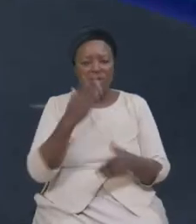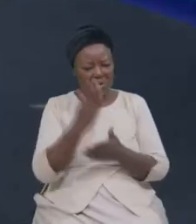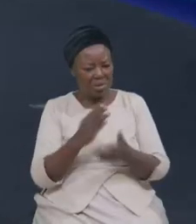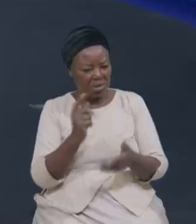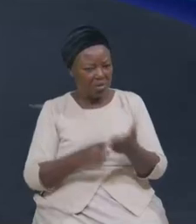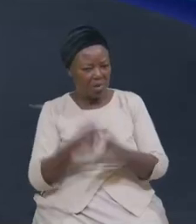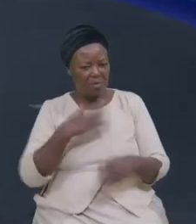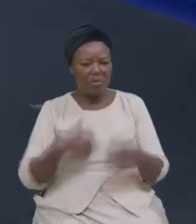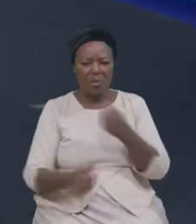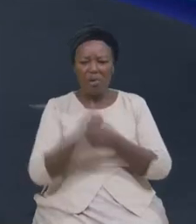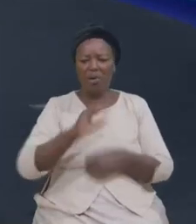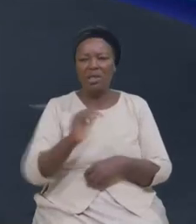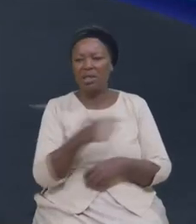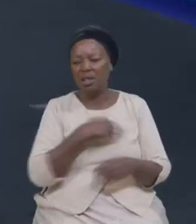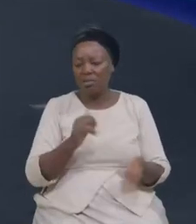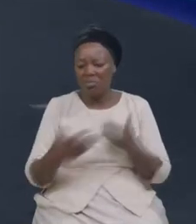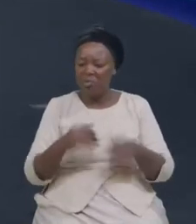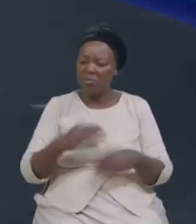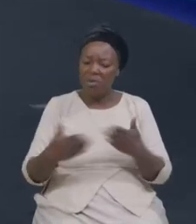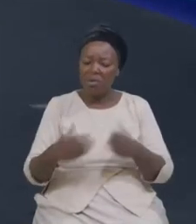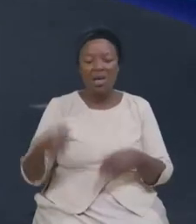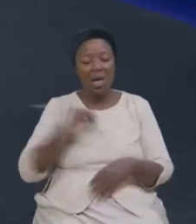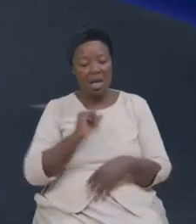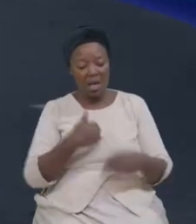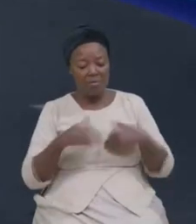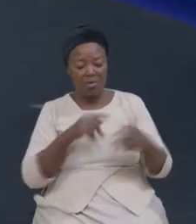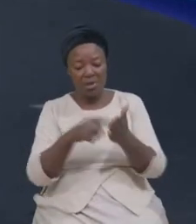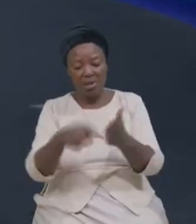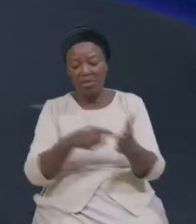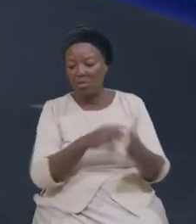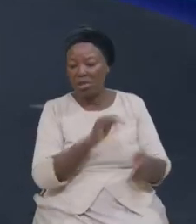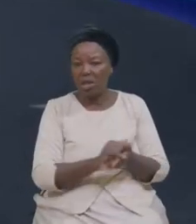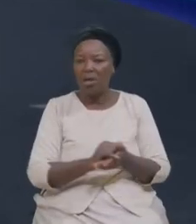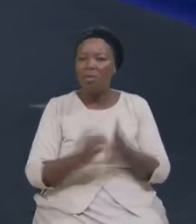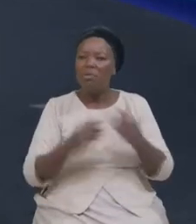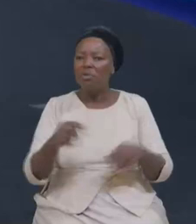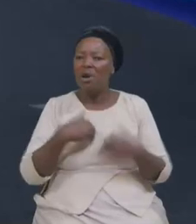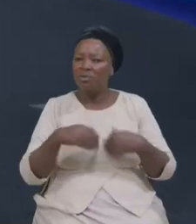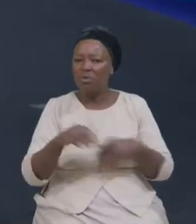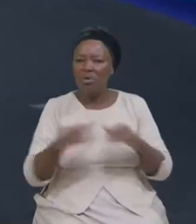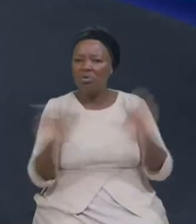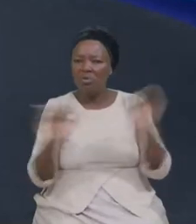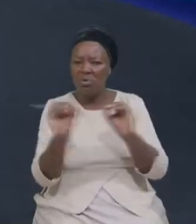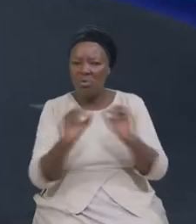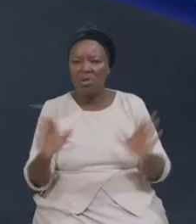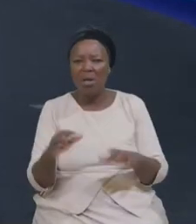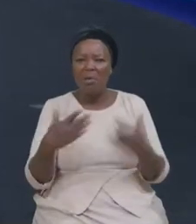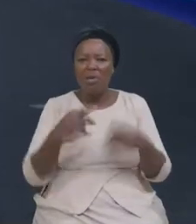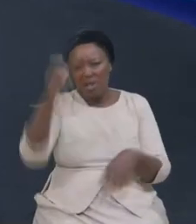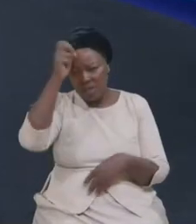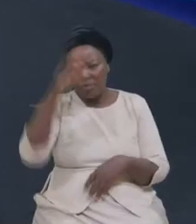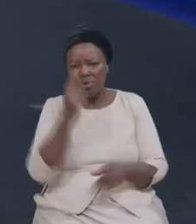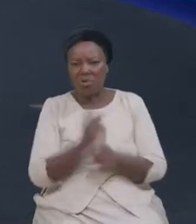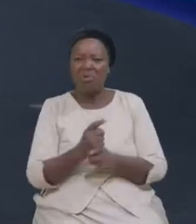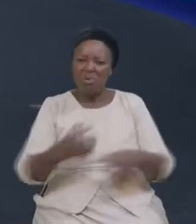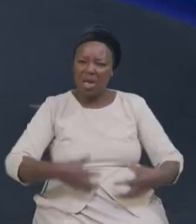ça. Peut-être tu n'as rien fait. Peut-être le diable est juste en colère contre les justes. Et ceux